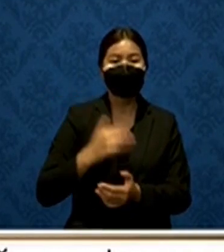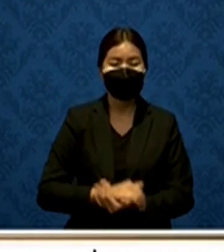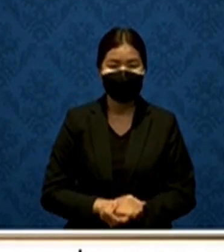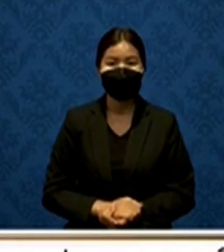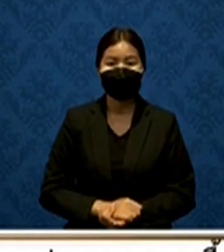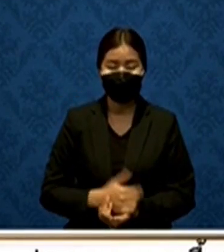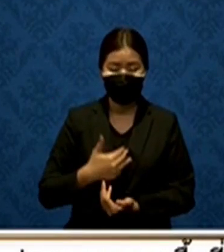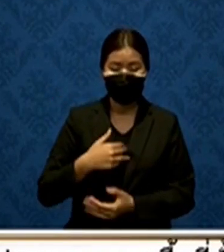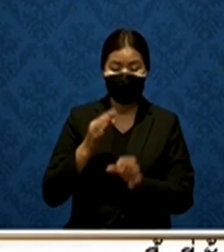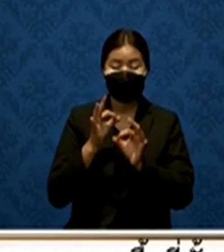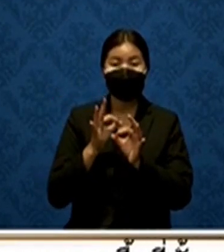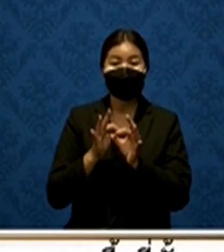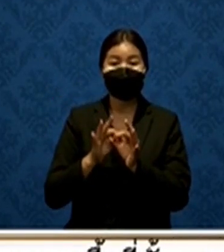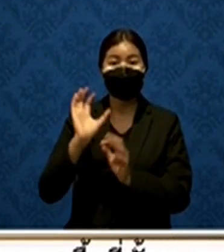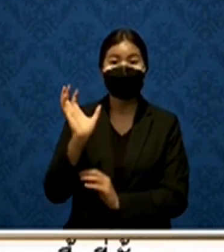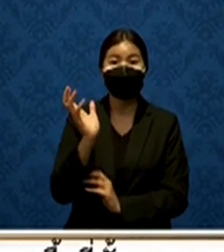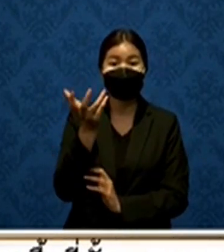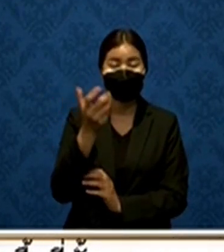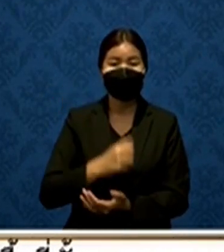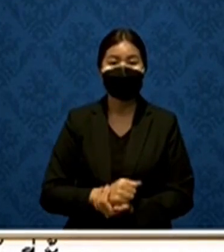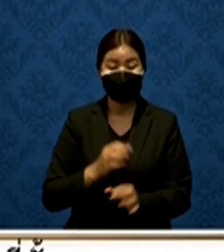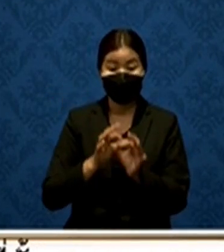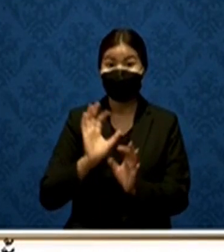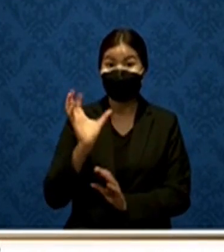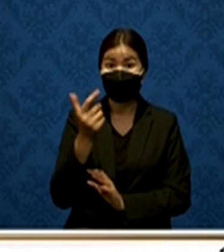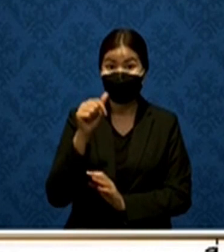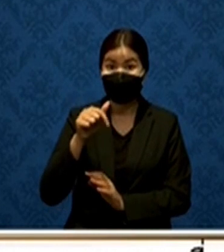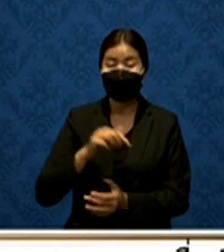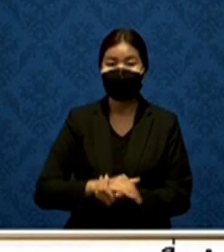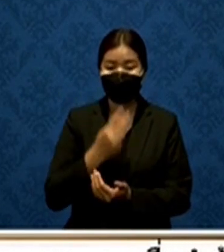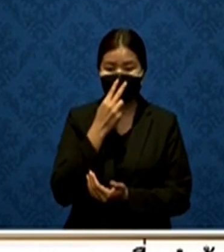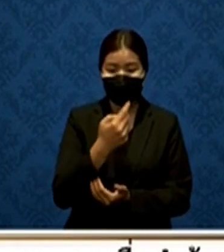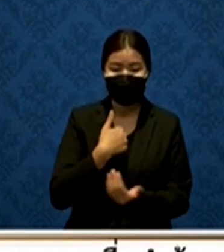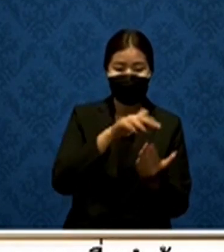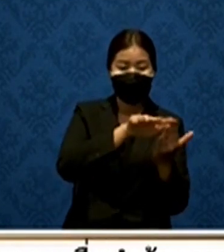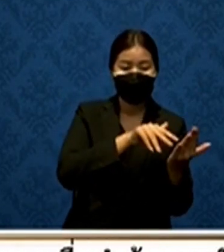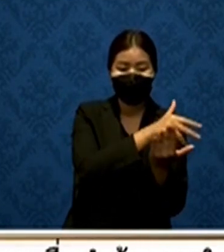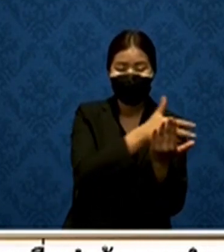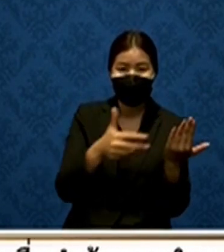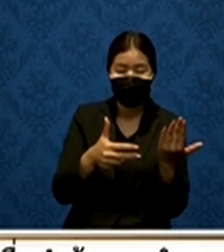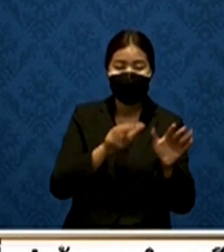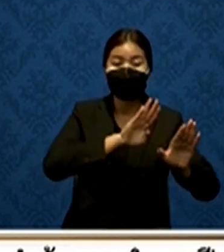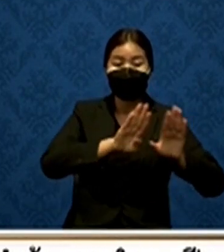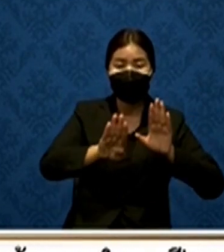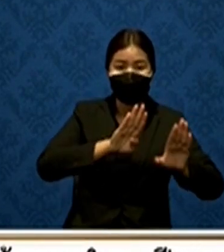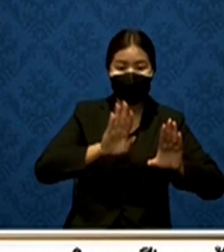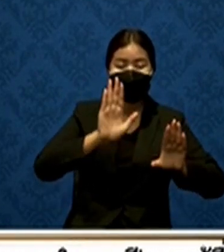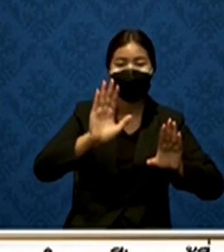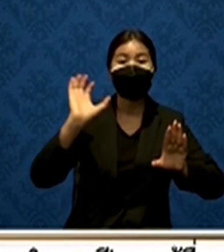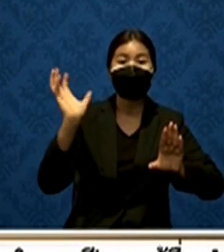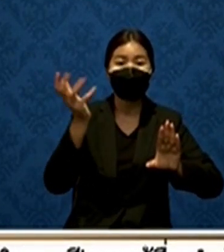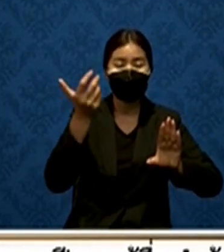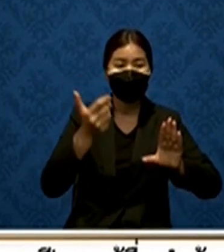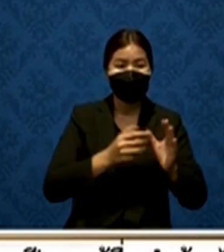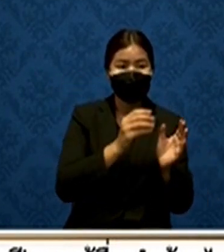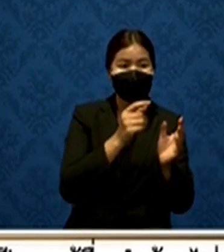ทนาคารโลกคือ World Bankได้มีการทำตารางเปรียบเทียบราคาปุ่ยของโลก